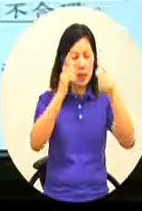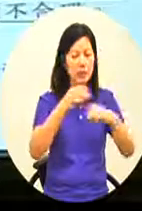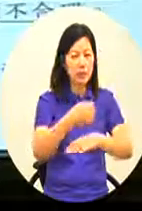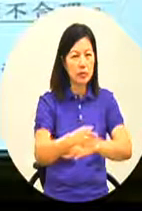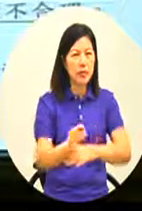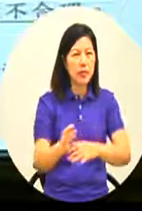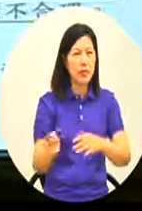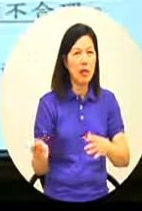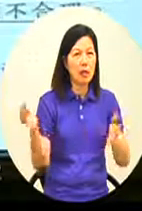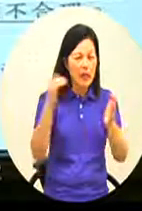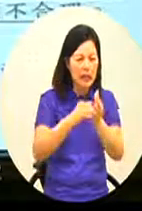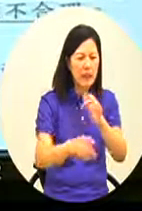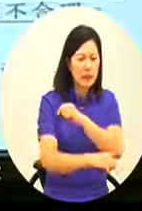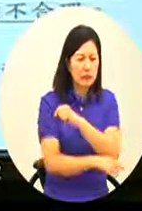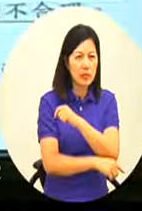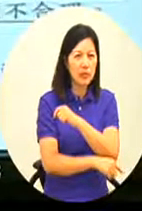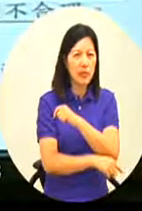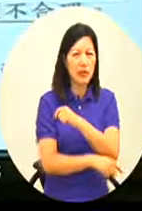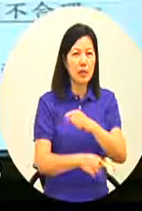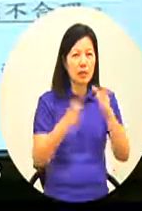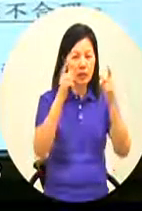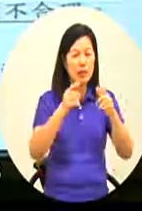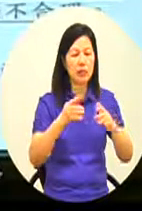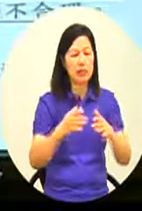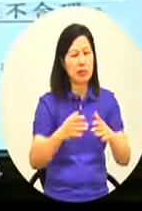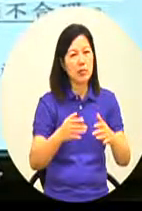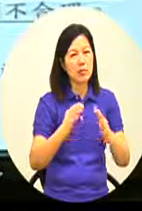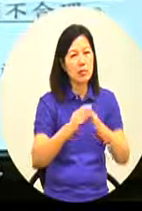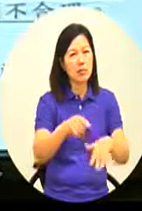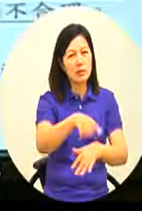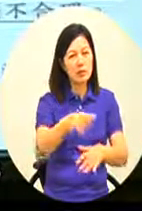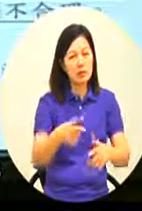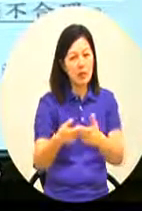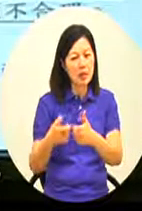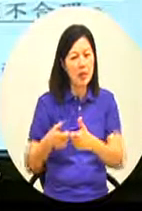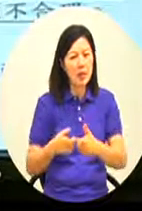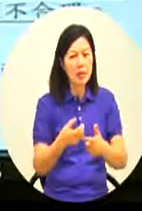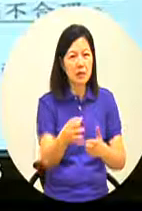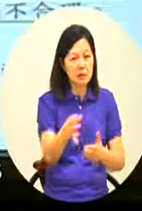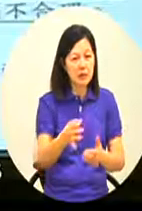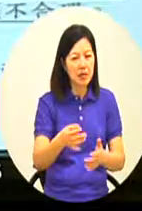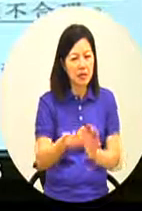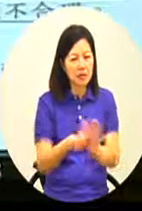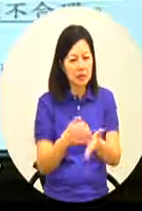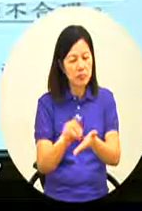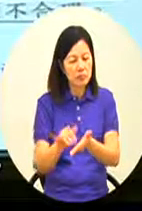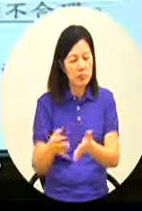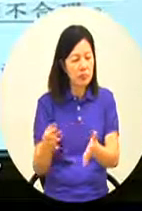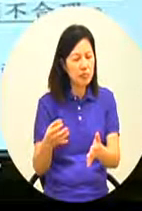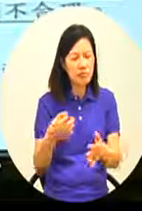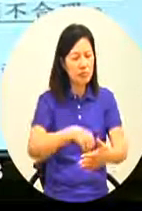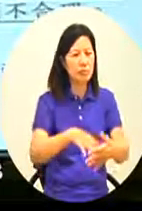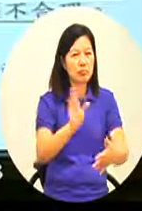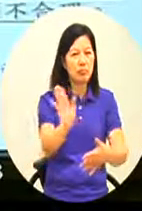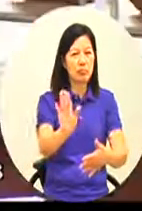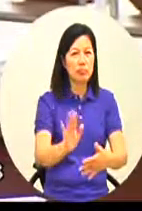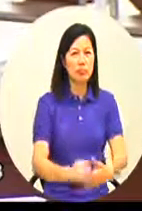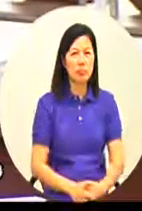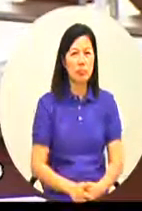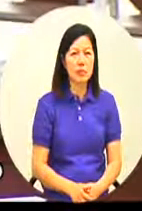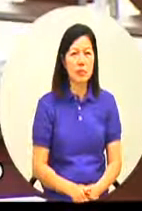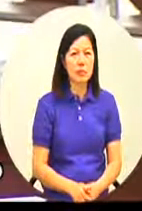尾啊，真正伫高雄关的时阵对不对？哦，有一寡配合款哦，伊拢不爱骗你省，你听有无？含中央的对抗啊，都、就是比例真